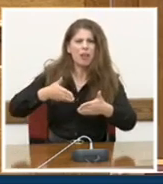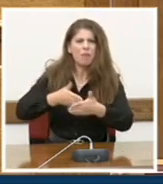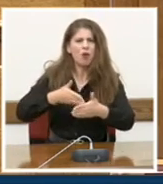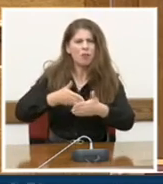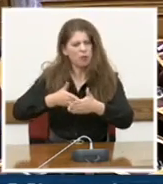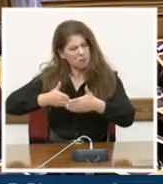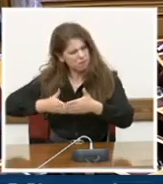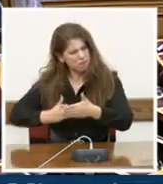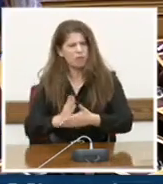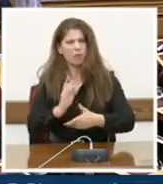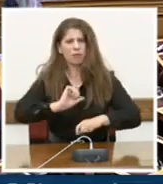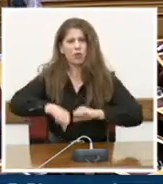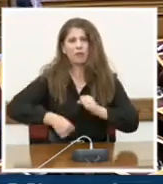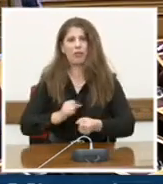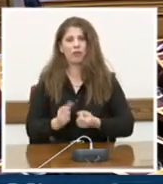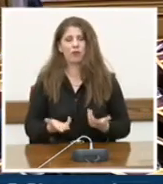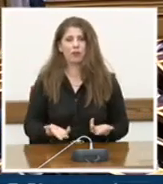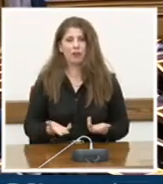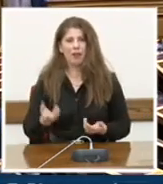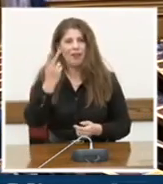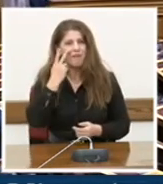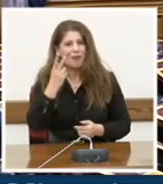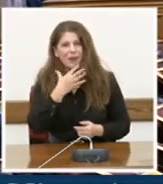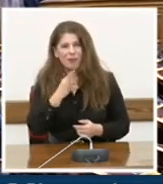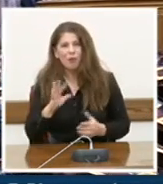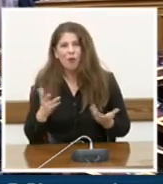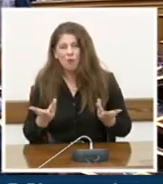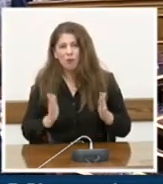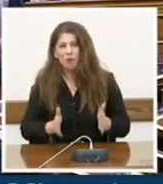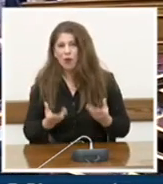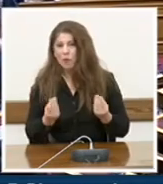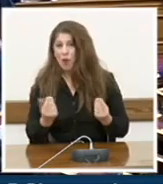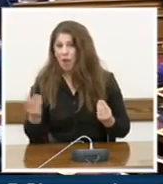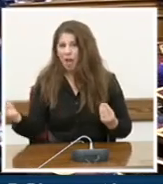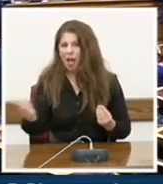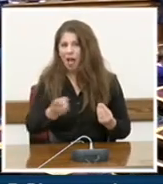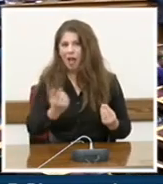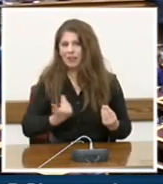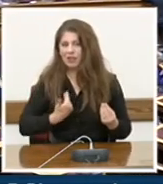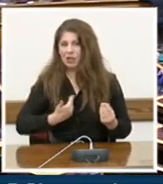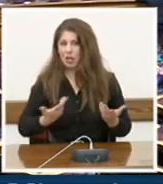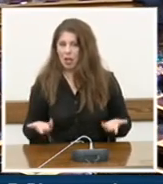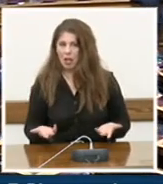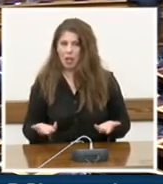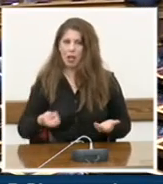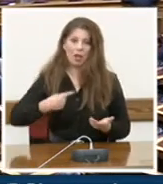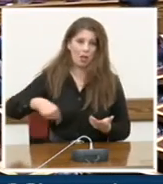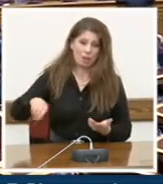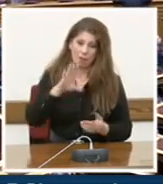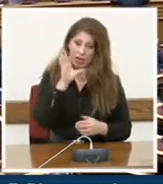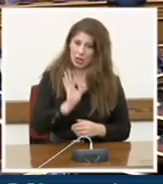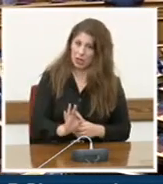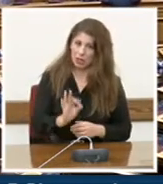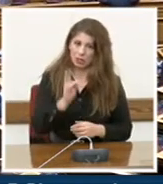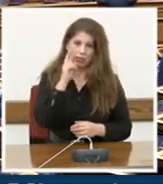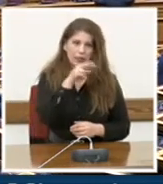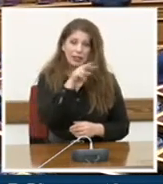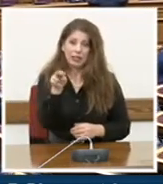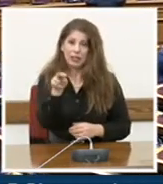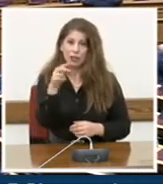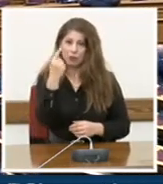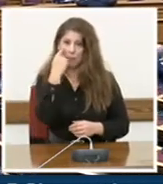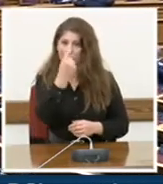σύστημα. Βλέπετε λοιπόν που μπορεί να κάνει πολλά αυτή η νεολαία. Εμείς με ειλικρίνεια την κοιτάζουμε στα μάτια,